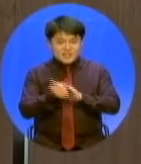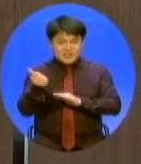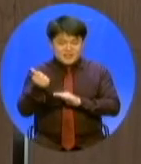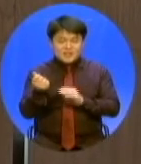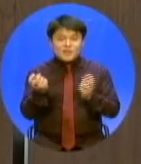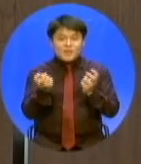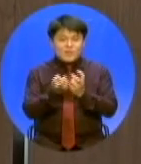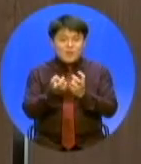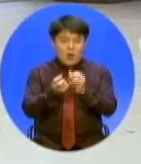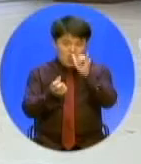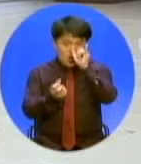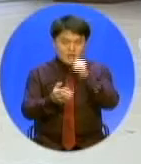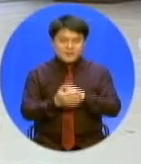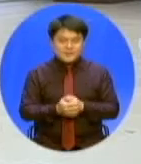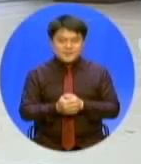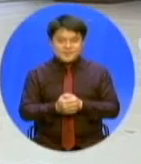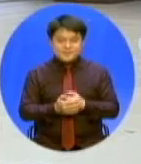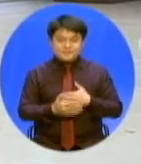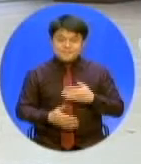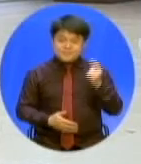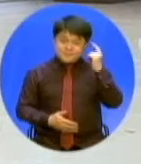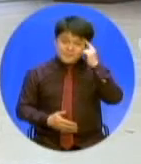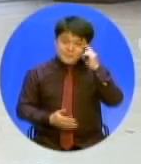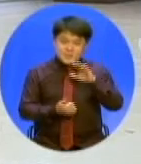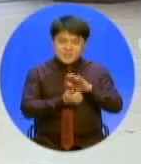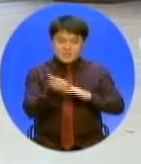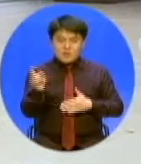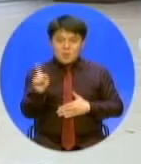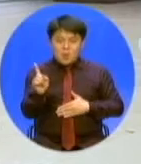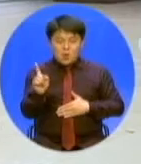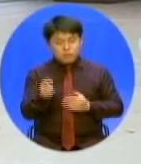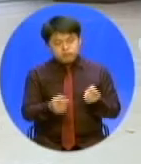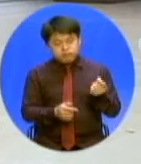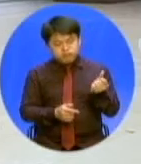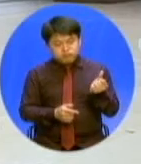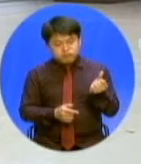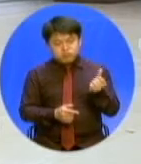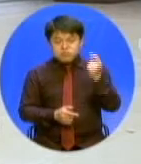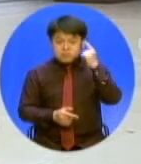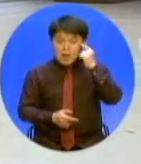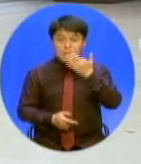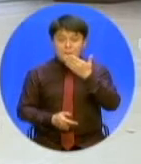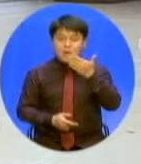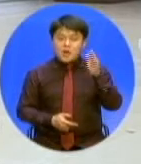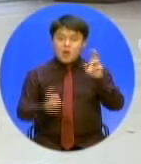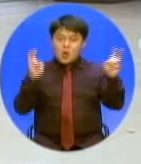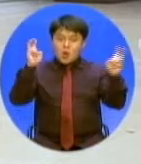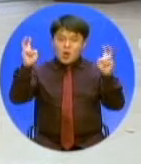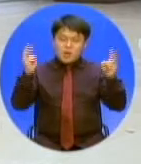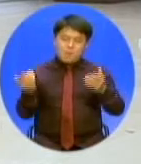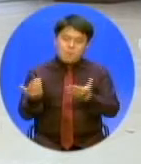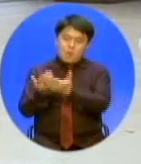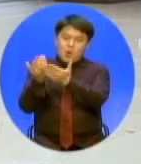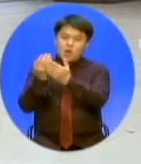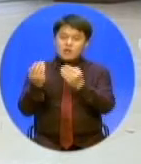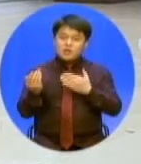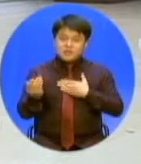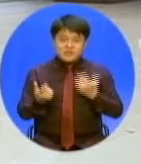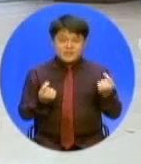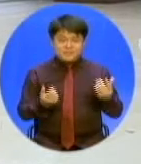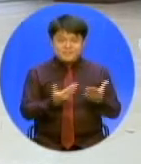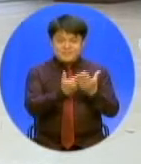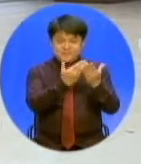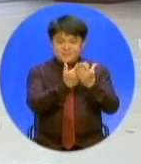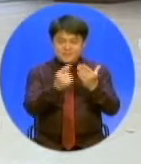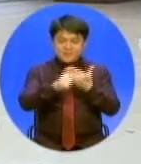방침이 있으십니다. 제가 생각하는 희망은 뭐 작은 것일 수도 있지만 회사의 성장과 함께 저도 성장하고